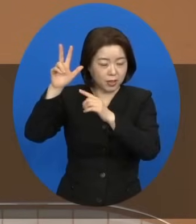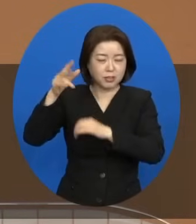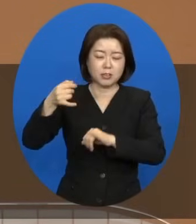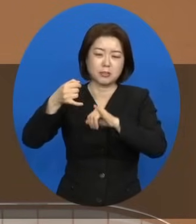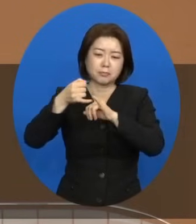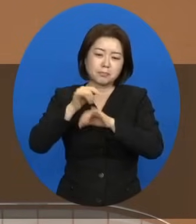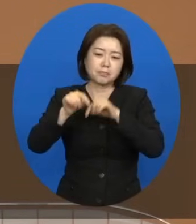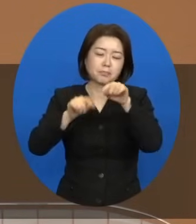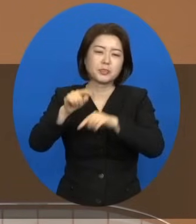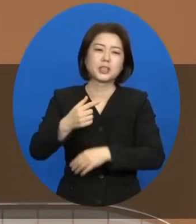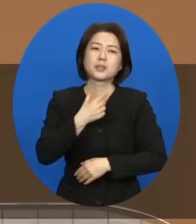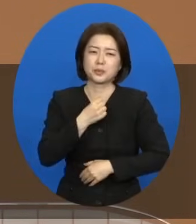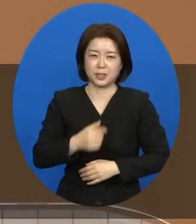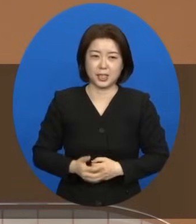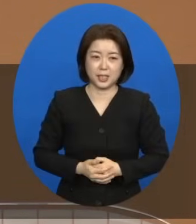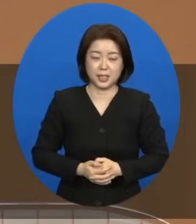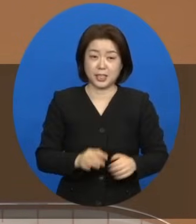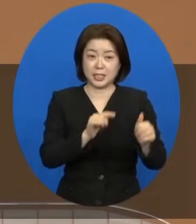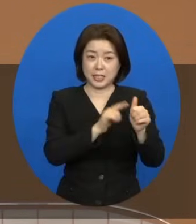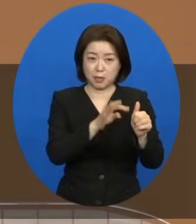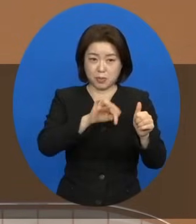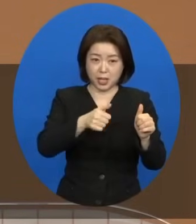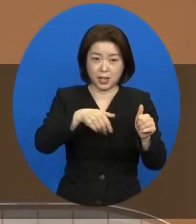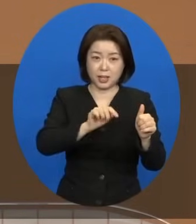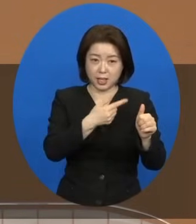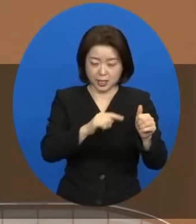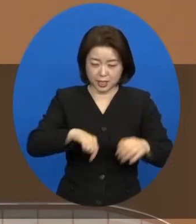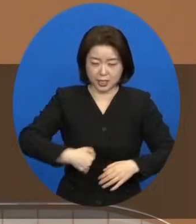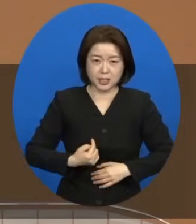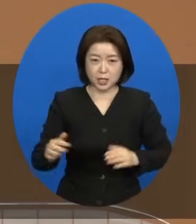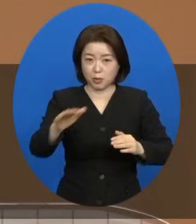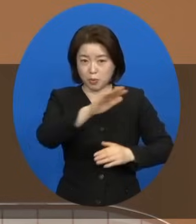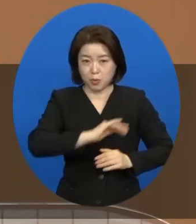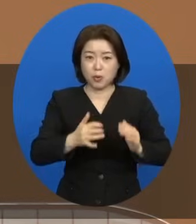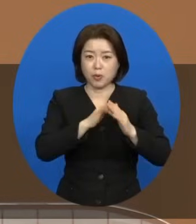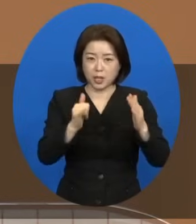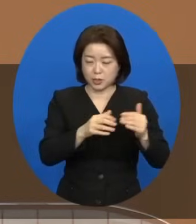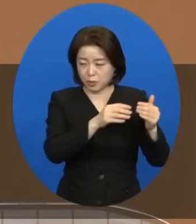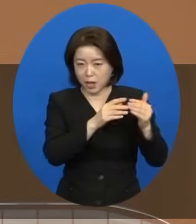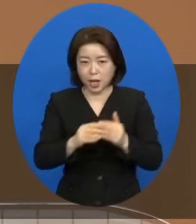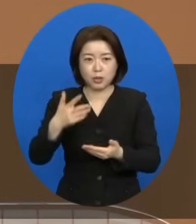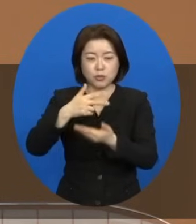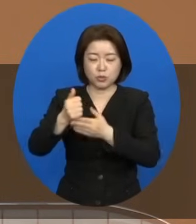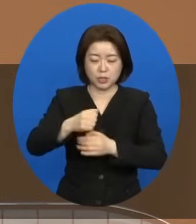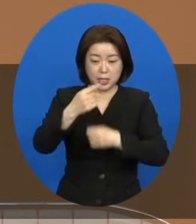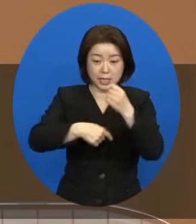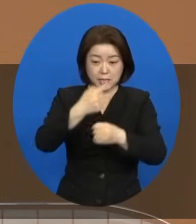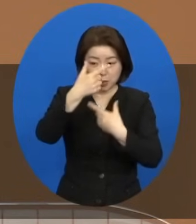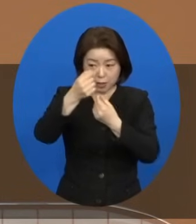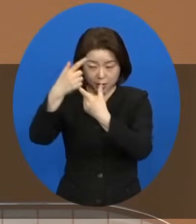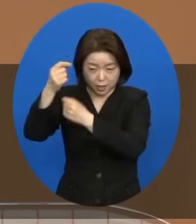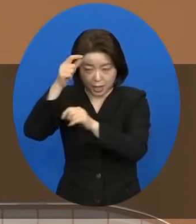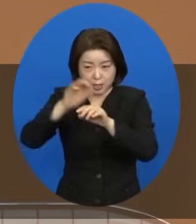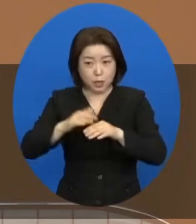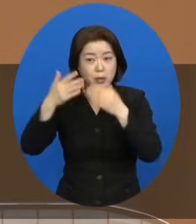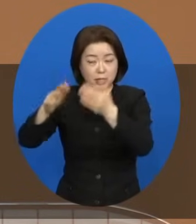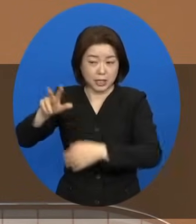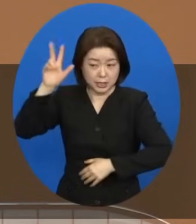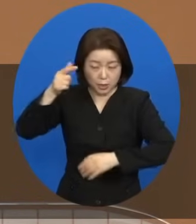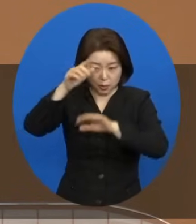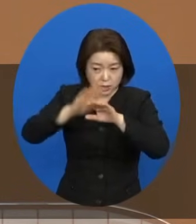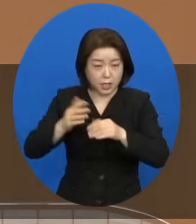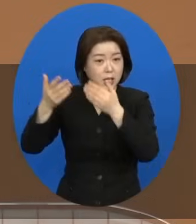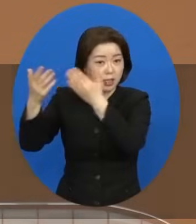남편 엘가나가 자기 온가족을 데리고 주님께 년사 서원 제사를 드리러 올라갈 때가 되었을 때 자이 서원